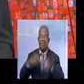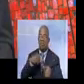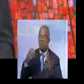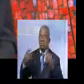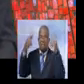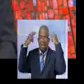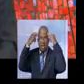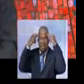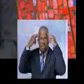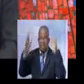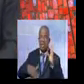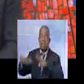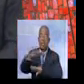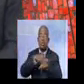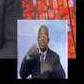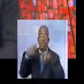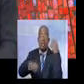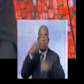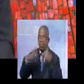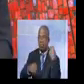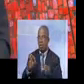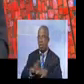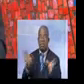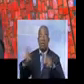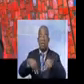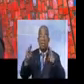cette question, étudier les moyens